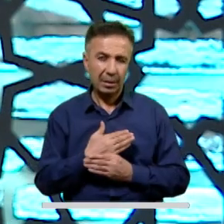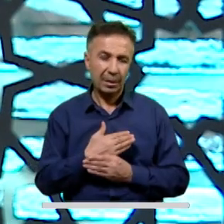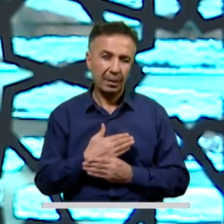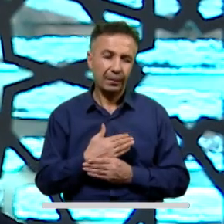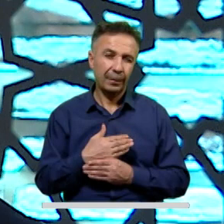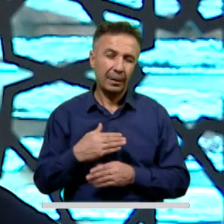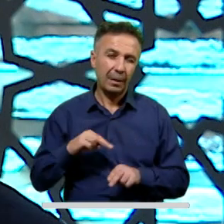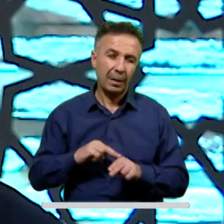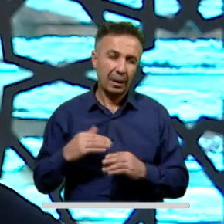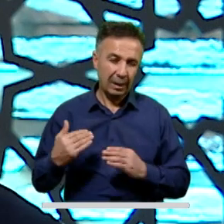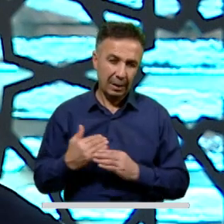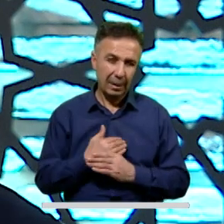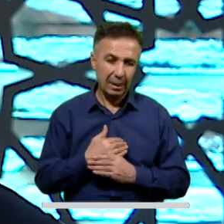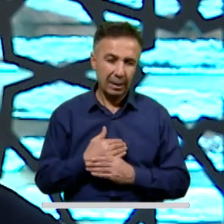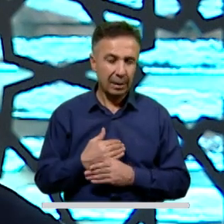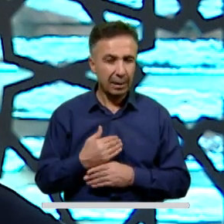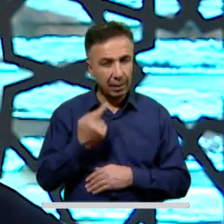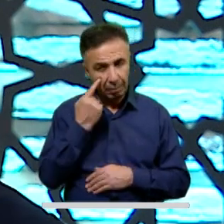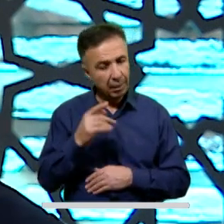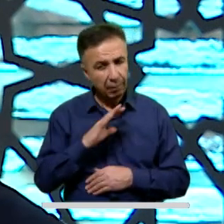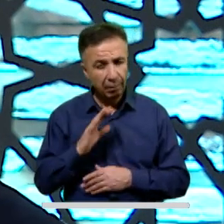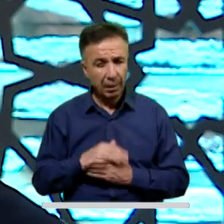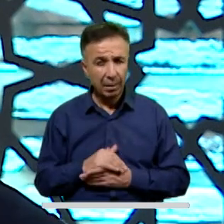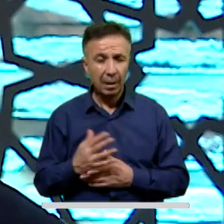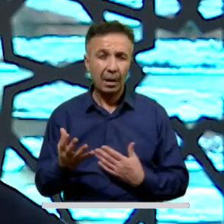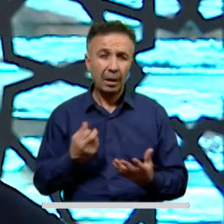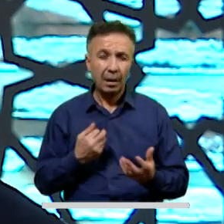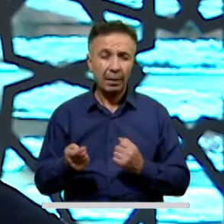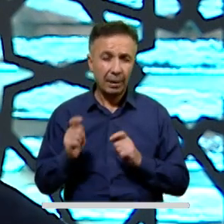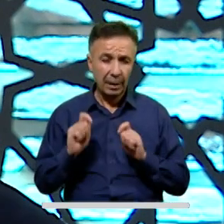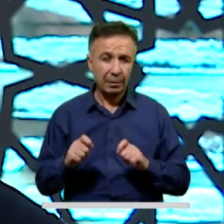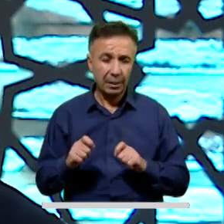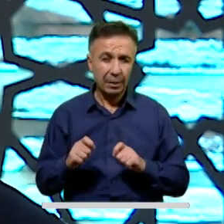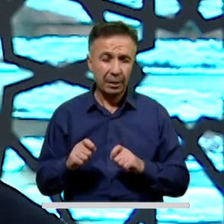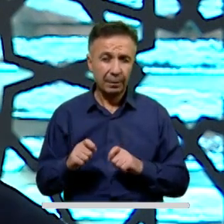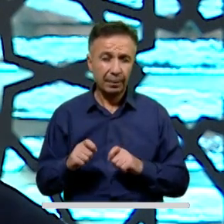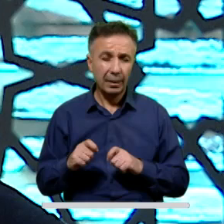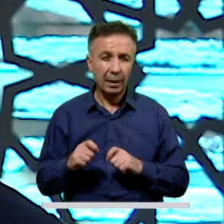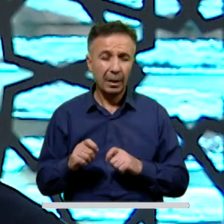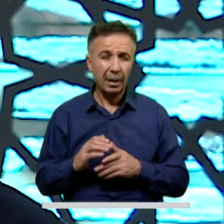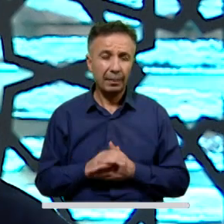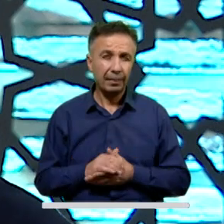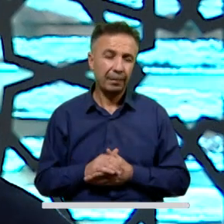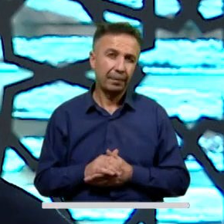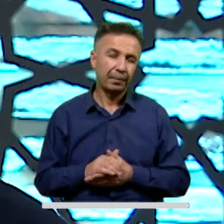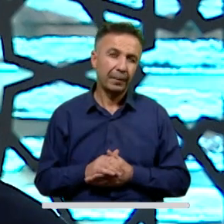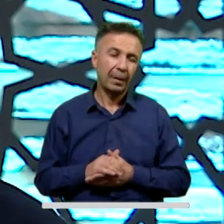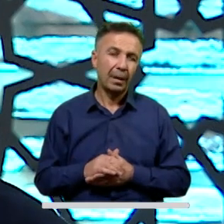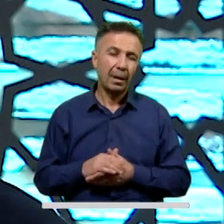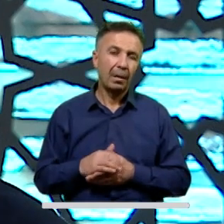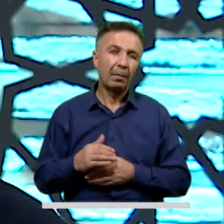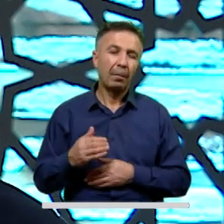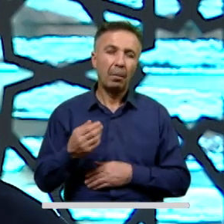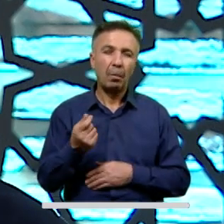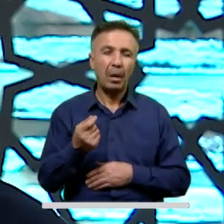kredi kartlarında genelde karşılaştığımız bir durum. İşte alışveriş yaptıkça anlaşmalı firmalardan daha çok veriyorlar bildiğim kadarıyla.